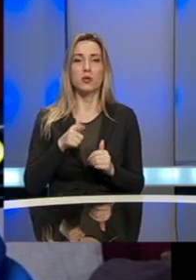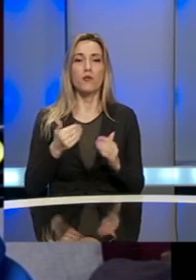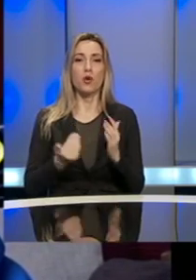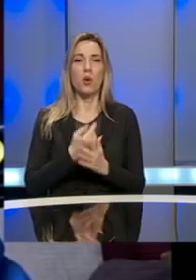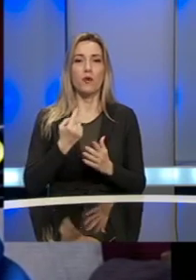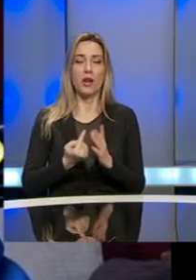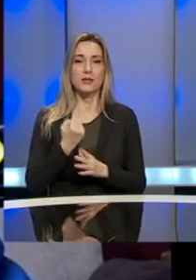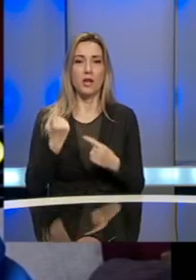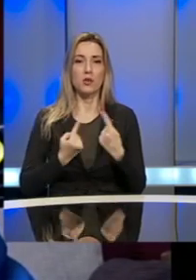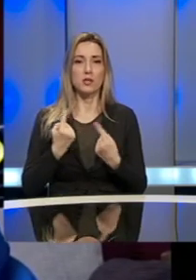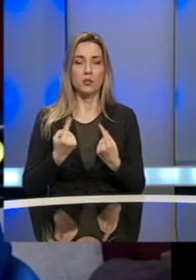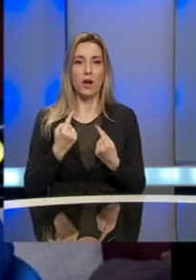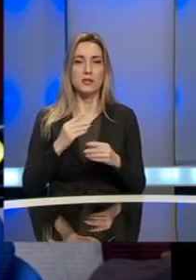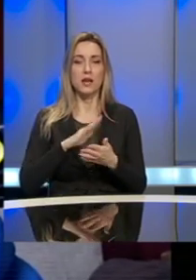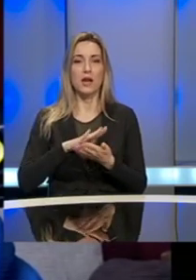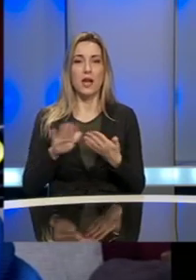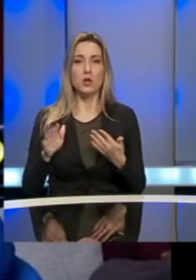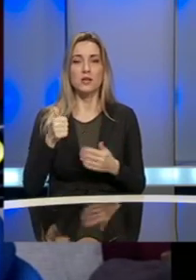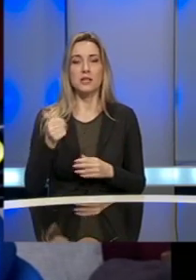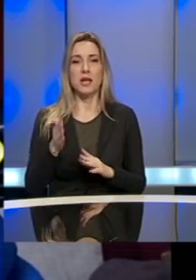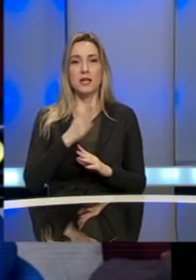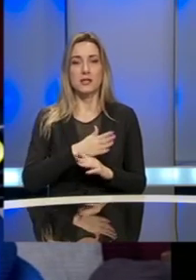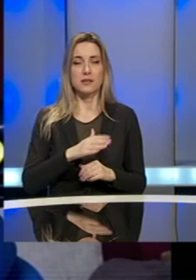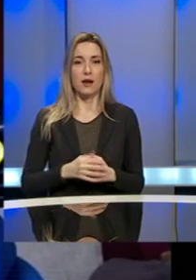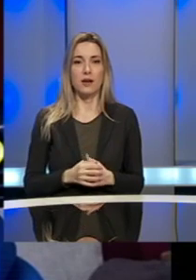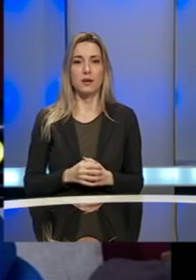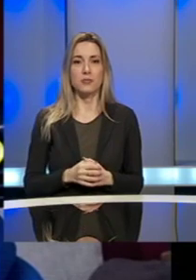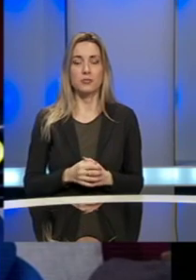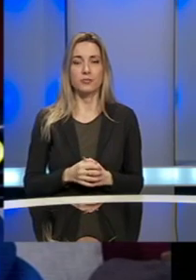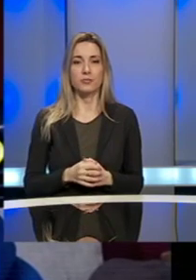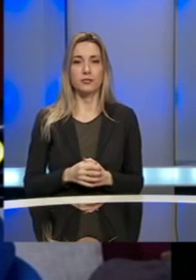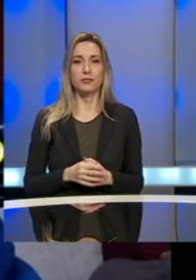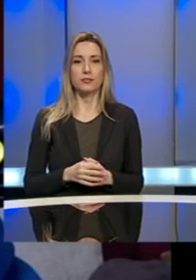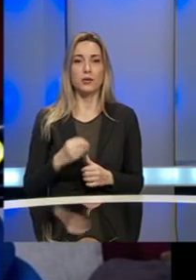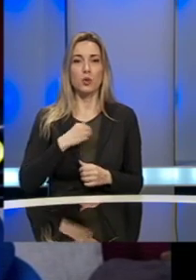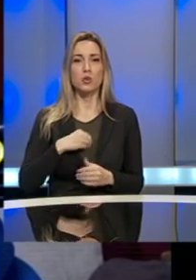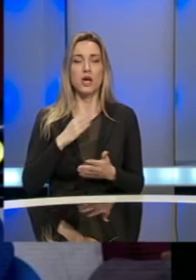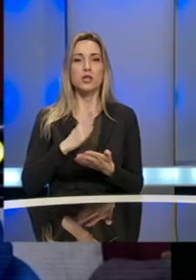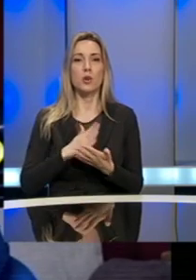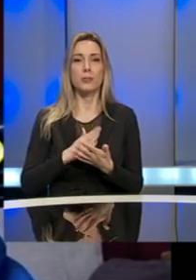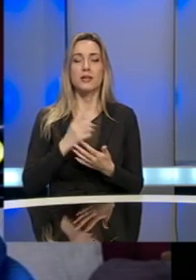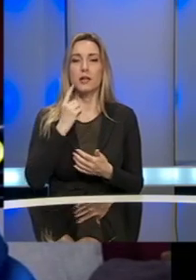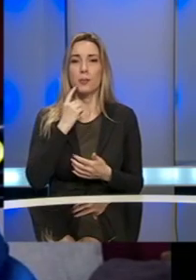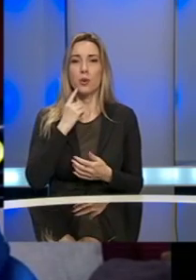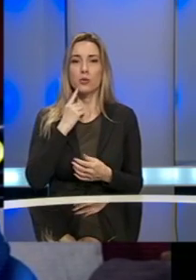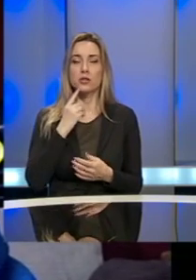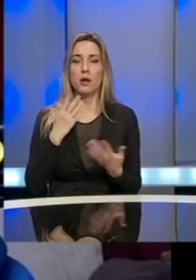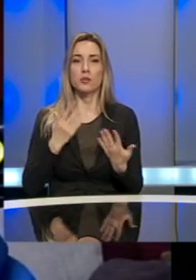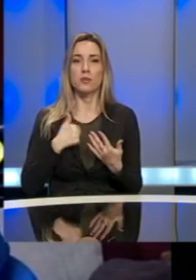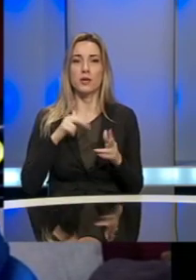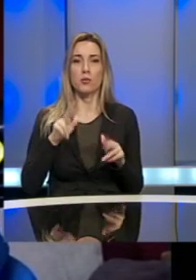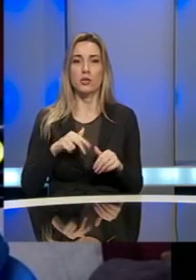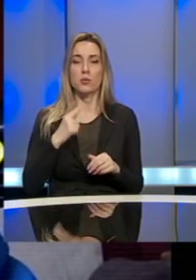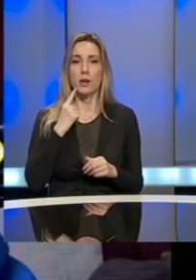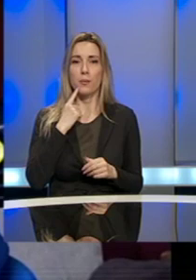nastaloj situaciji. Jednostavno, s jedne strane je užasno bitno da pokušamo, ono što mi možemo